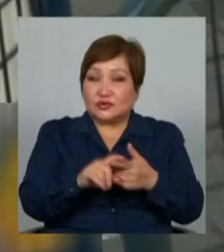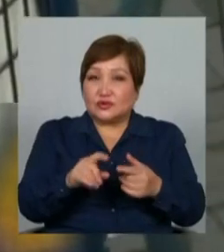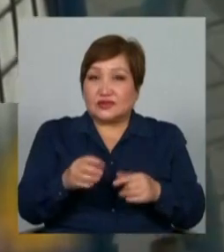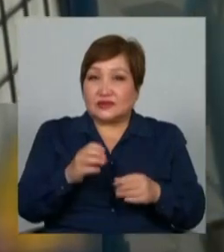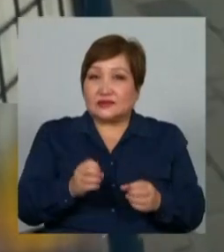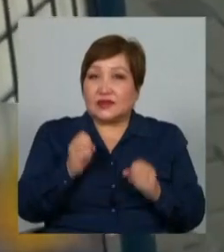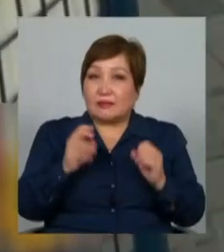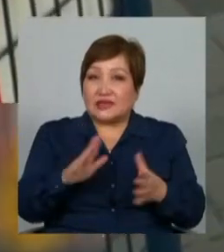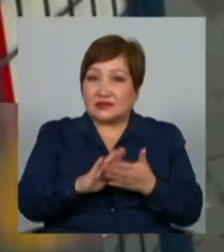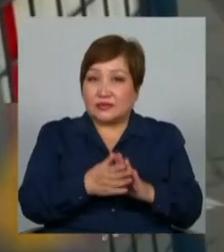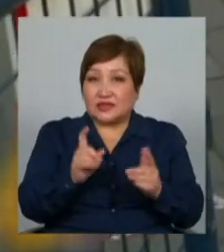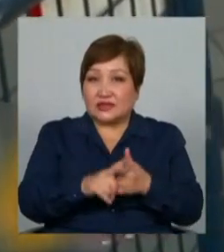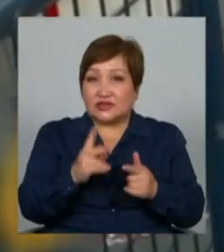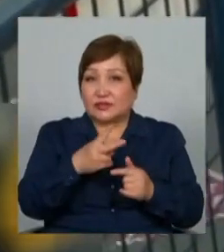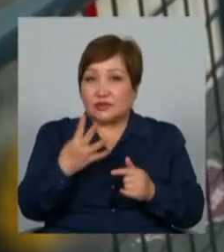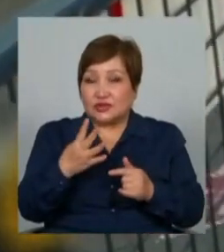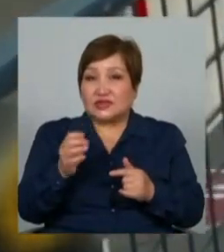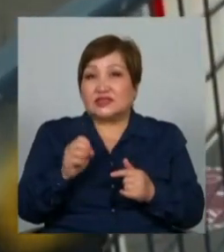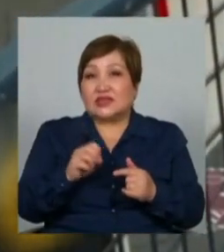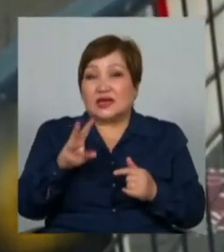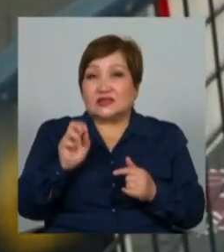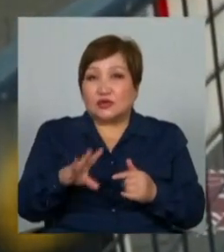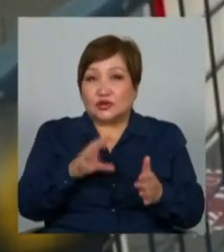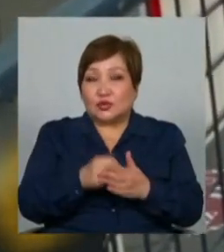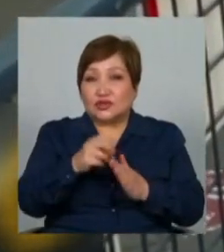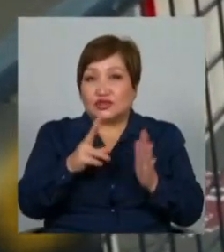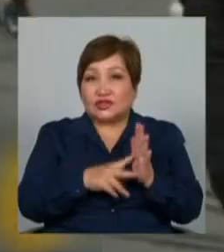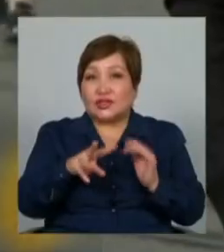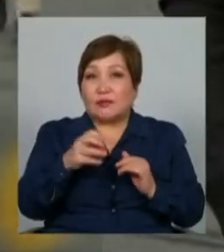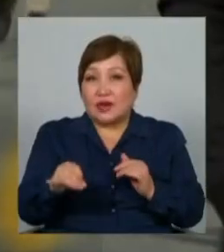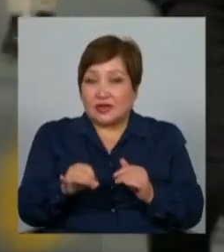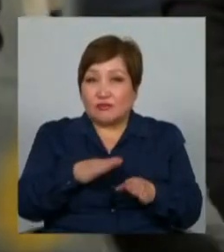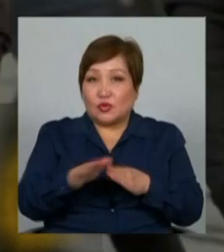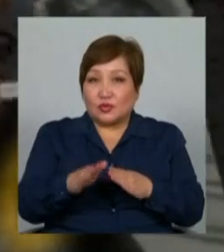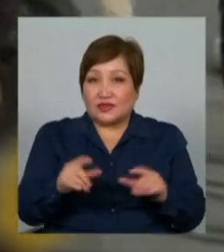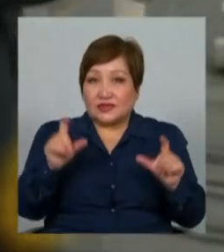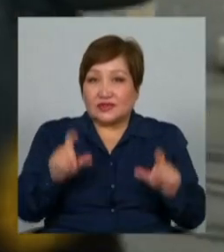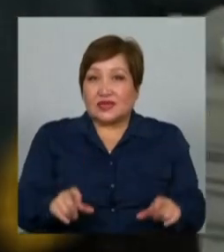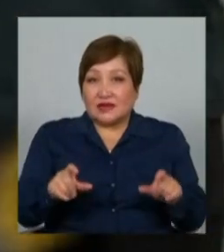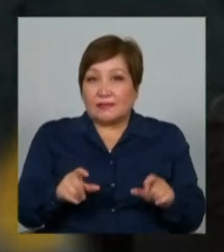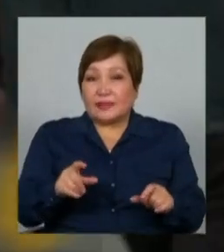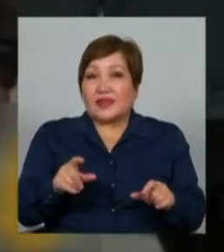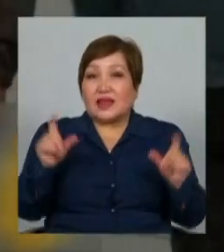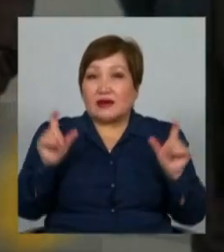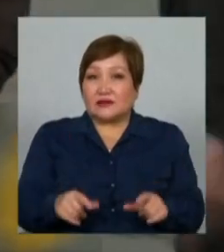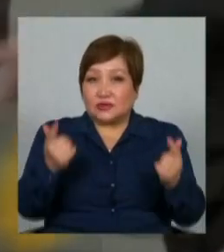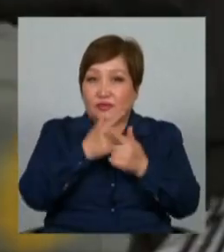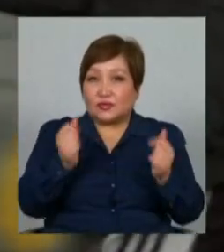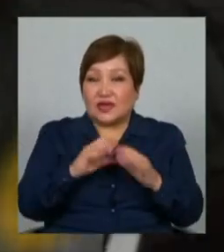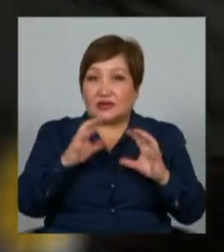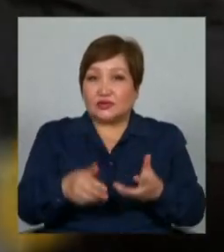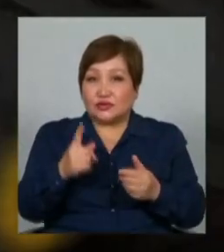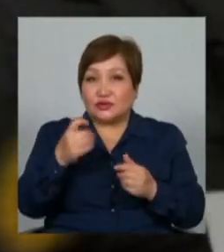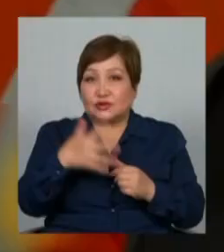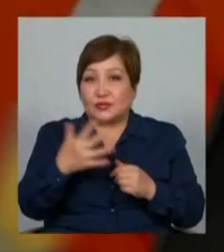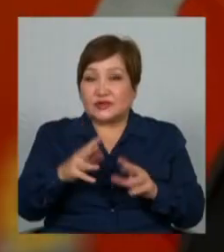елде 29 сәуірден 17 мамырға дейін толық локдаун жариялаған болатын. Осы күні әлемде 155 миллионнан аса